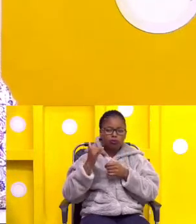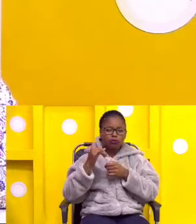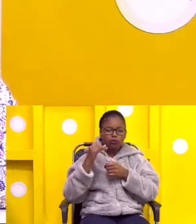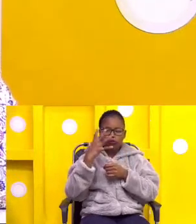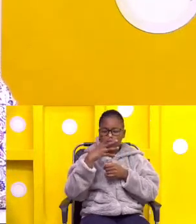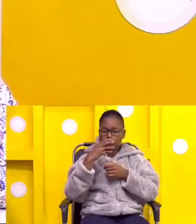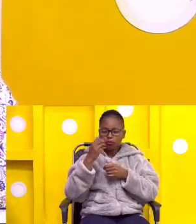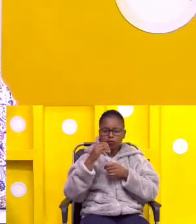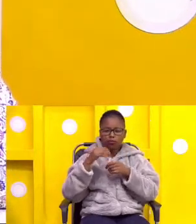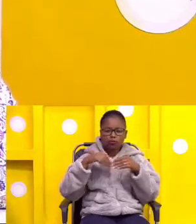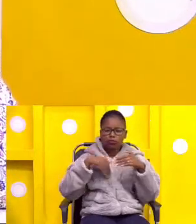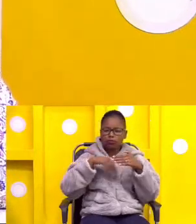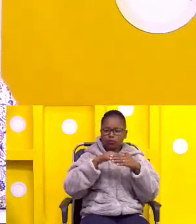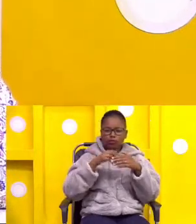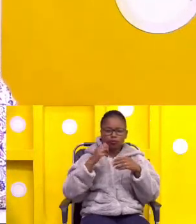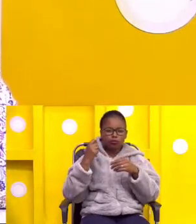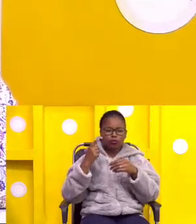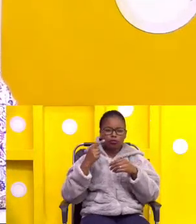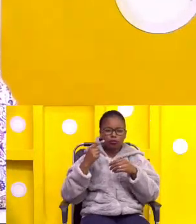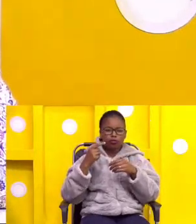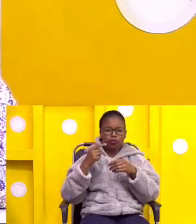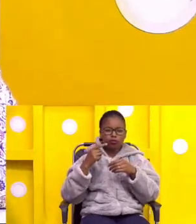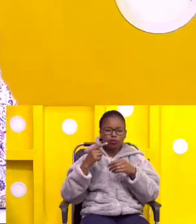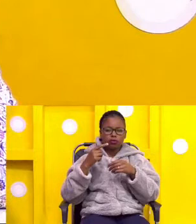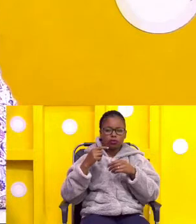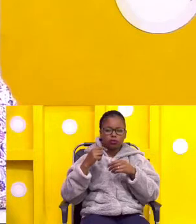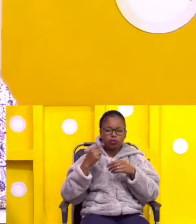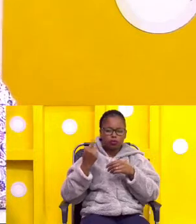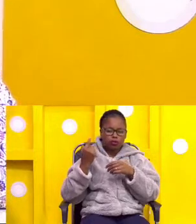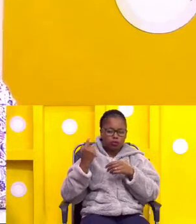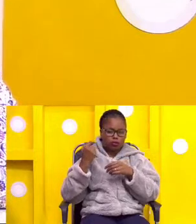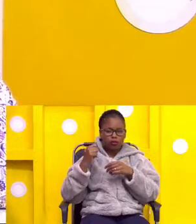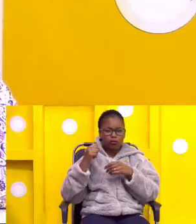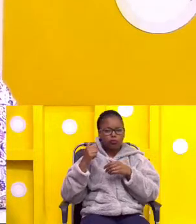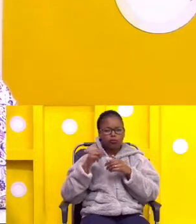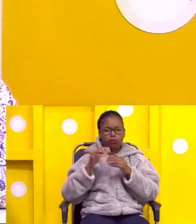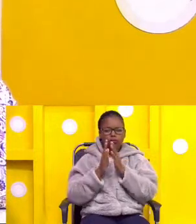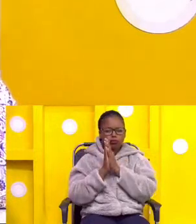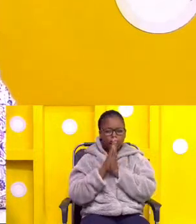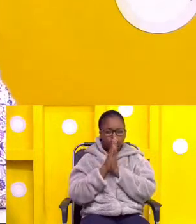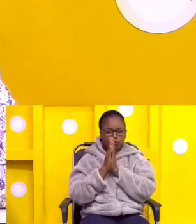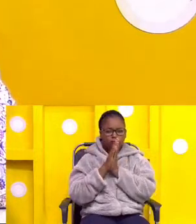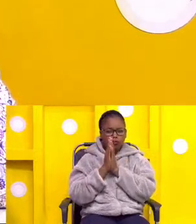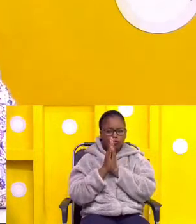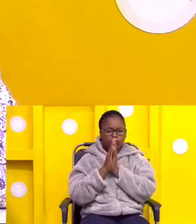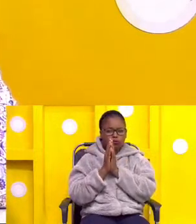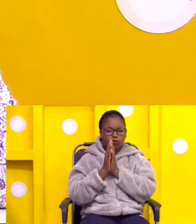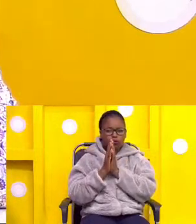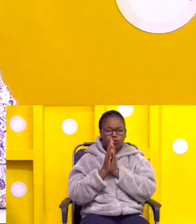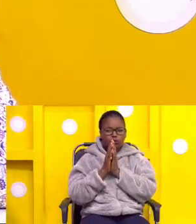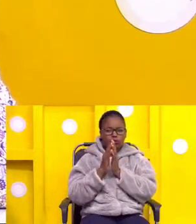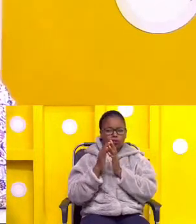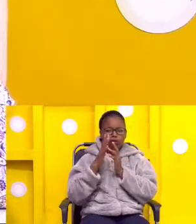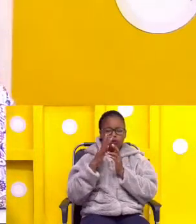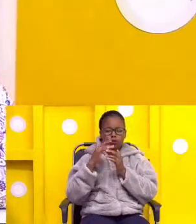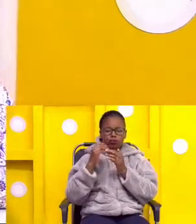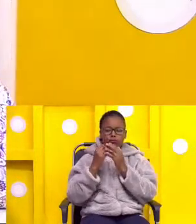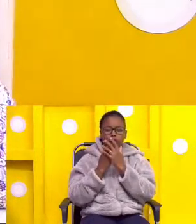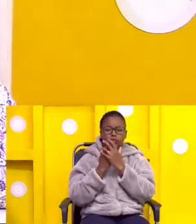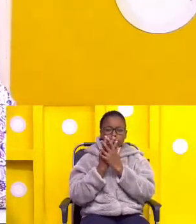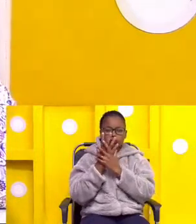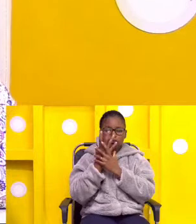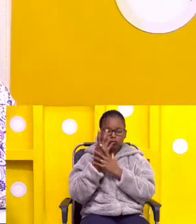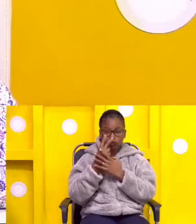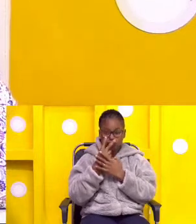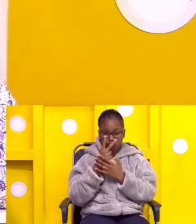ti muthuri ungiagira rugano ruu ni ndirarurikanirio ni ngai muthenya ungi na ni rugano ruikikite maitho-ini maitu tugikura